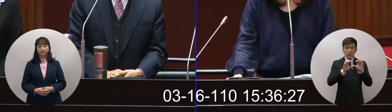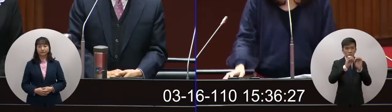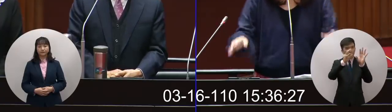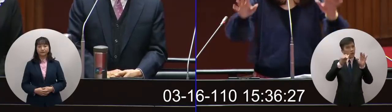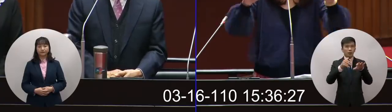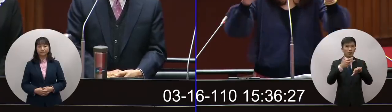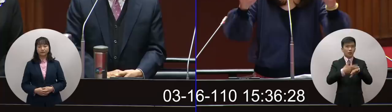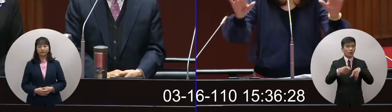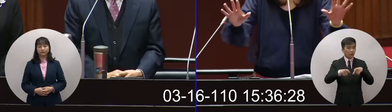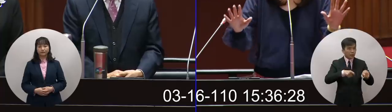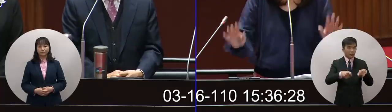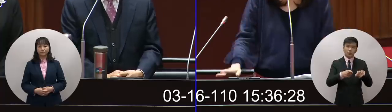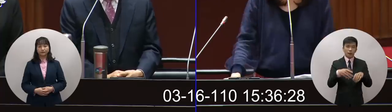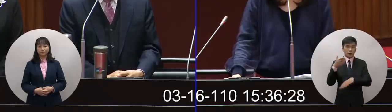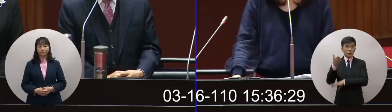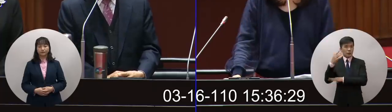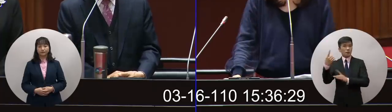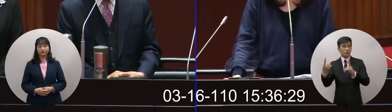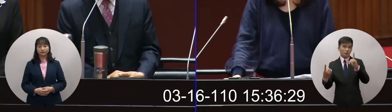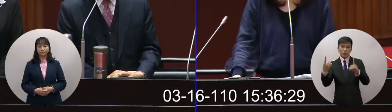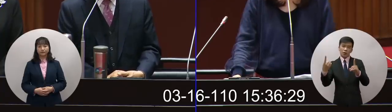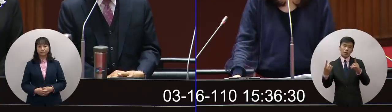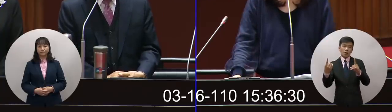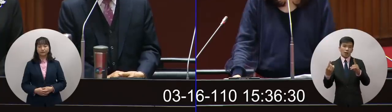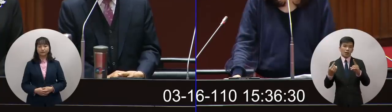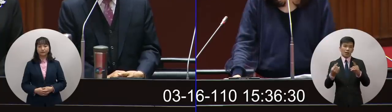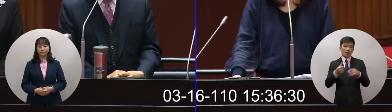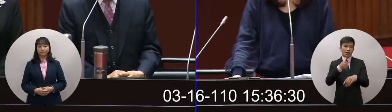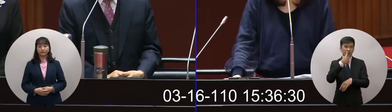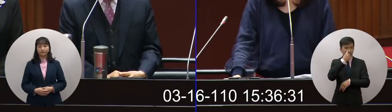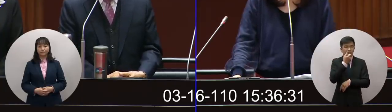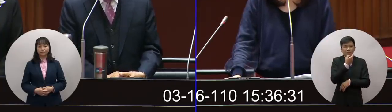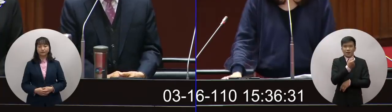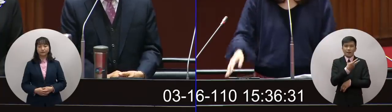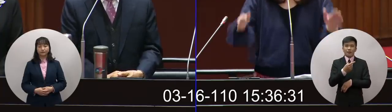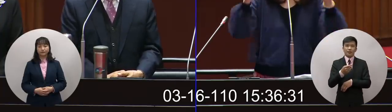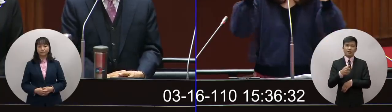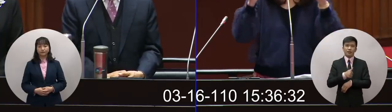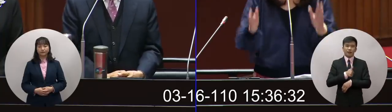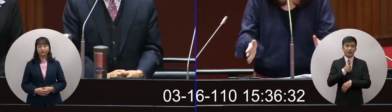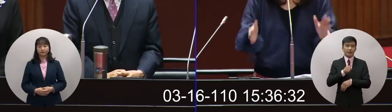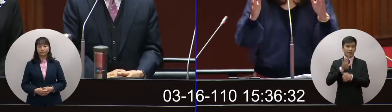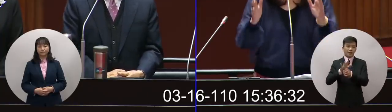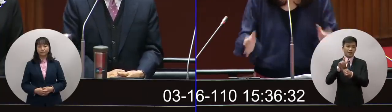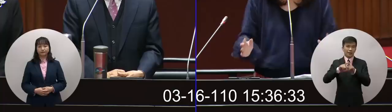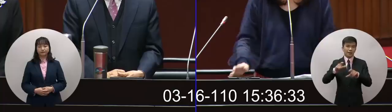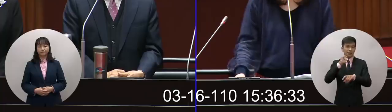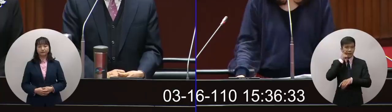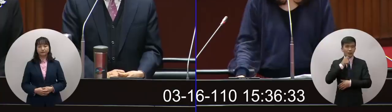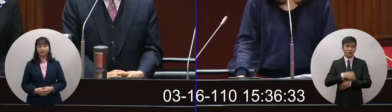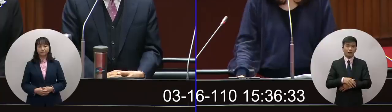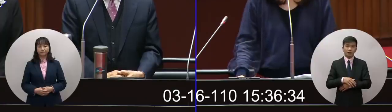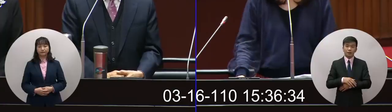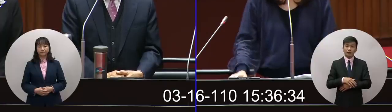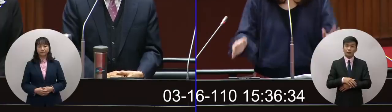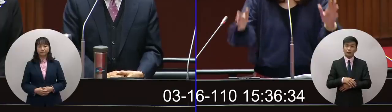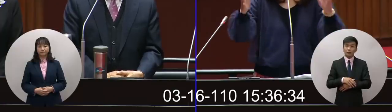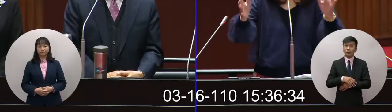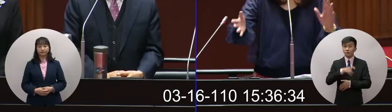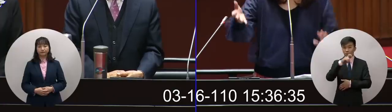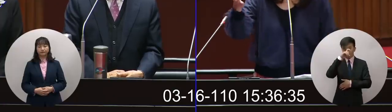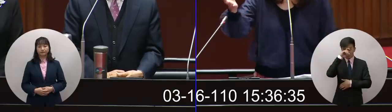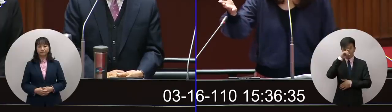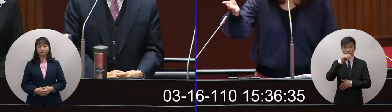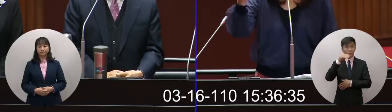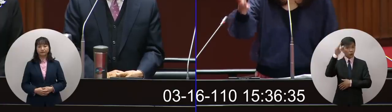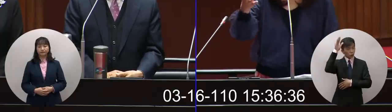道，跟我们的政府比起来，真的是小虾米对大金鱼。所以我希望在这边，是不是苏